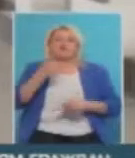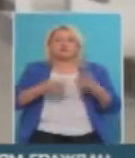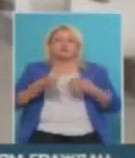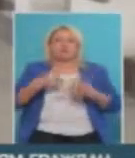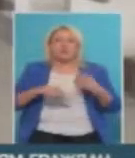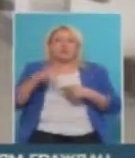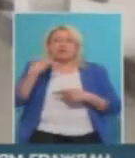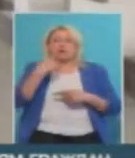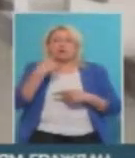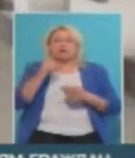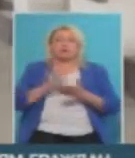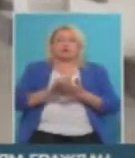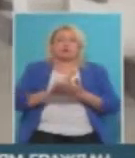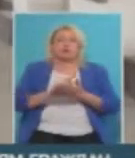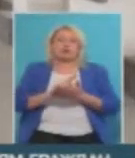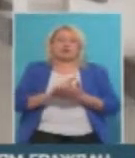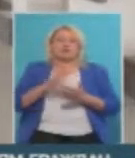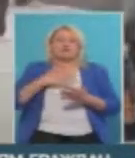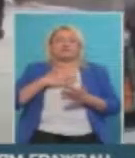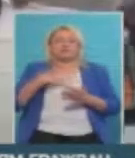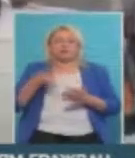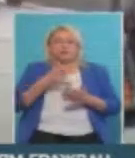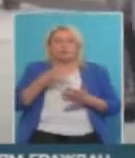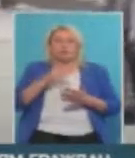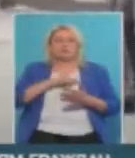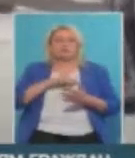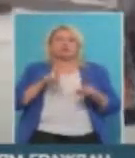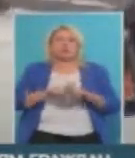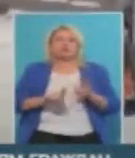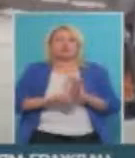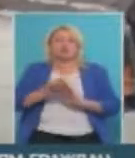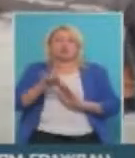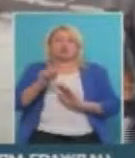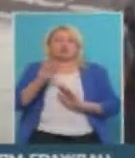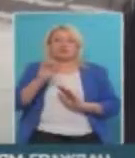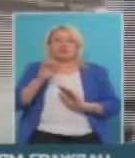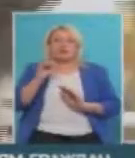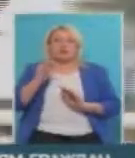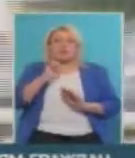возмещение индивидуального подоходного налога. В нашем регионе работа также началась. В ЕНПФ пока